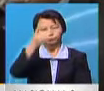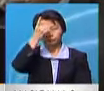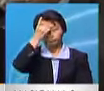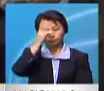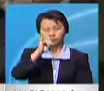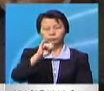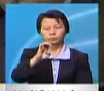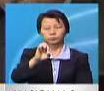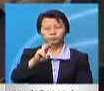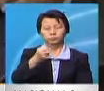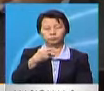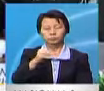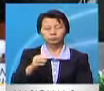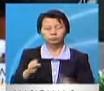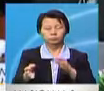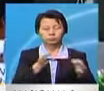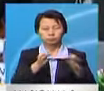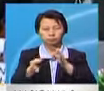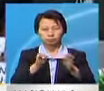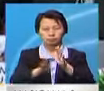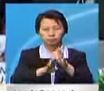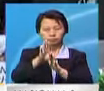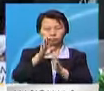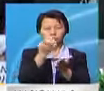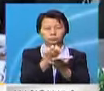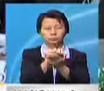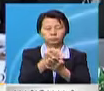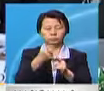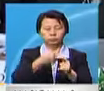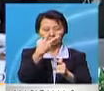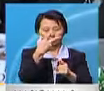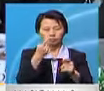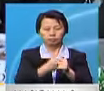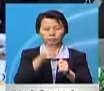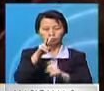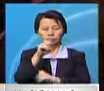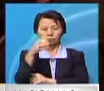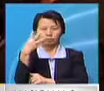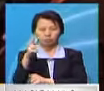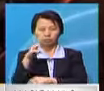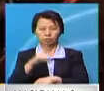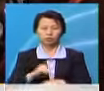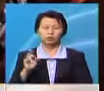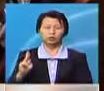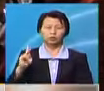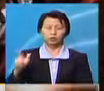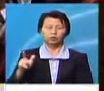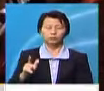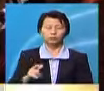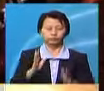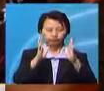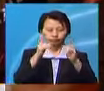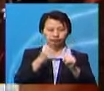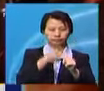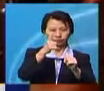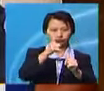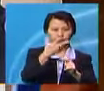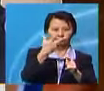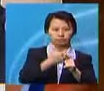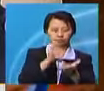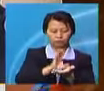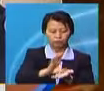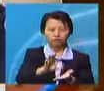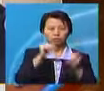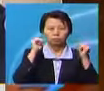Datuk Muhammad Ibrahim ditemui pada taklimat prestasi ekonomi suku pertama 2016 Malaysia di Ibu Negara. Suku pertama sektor